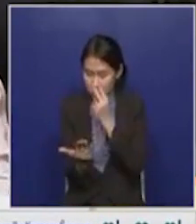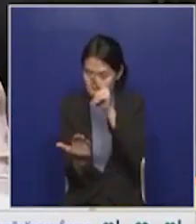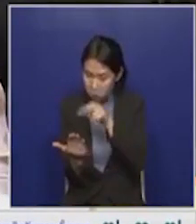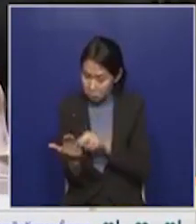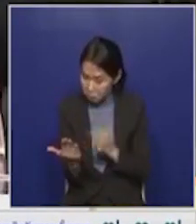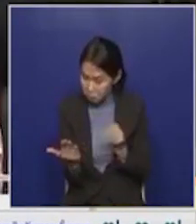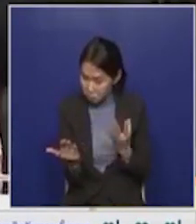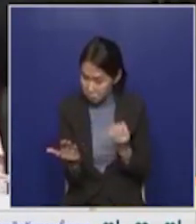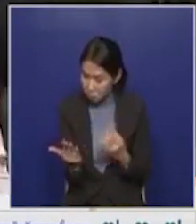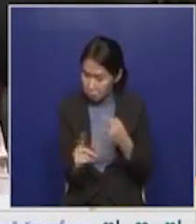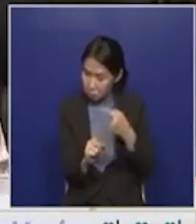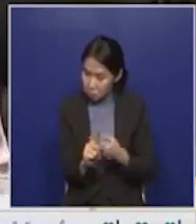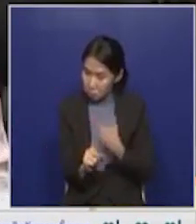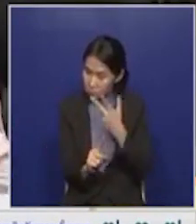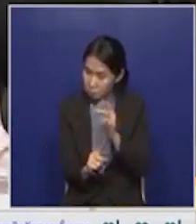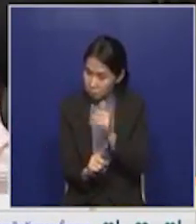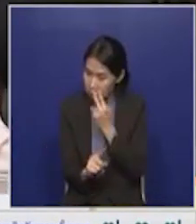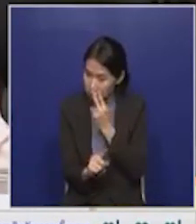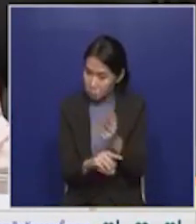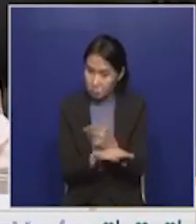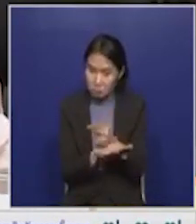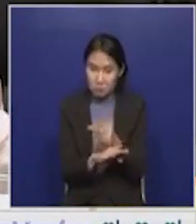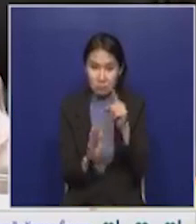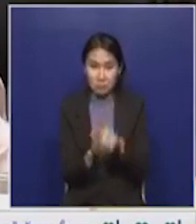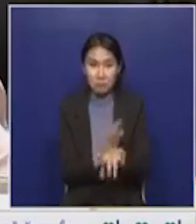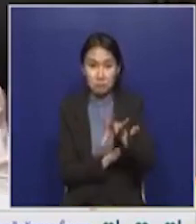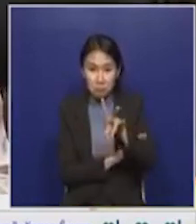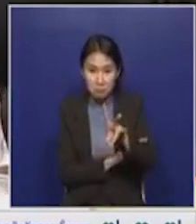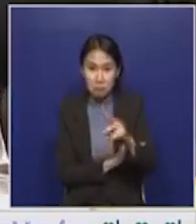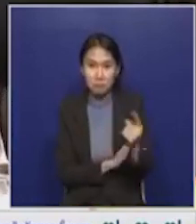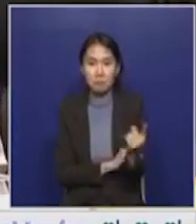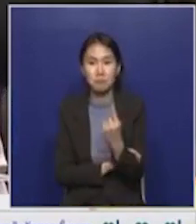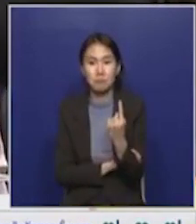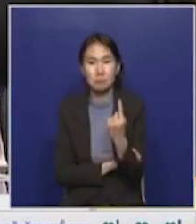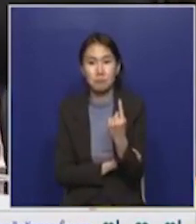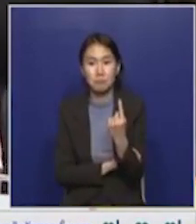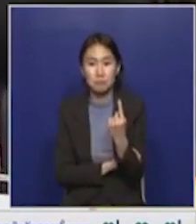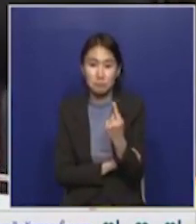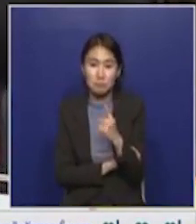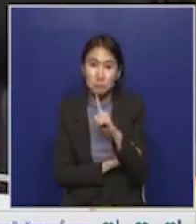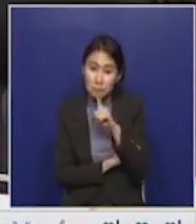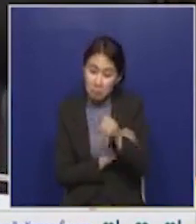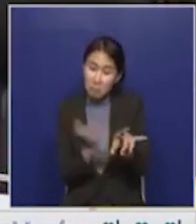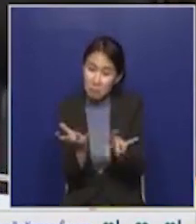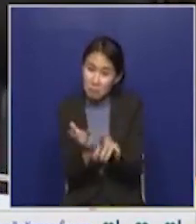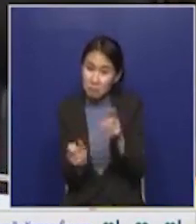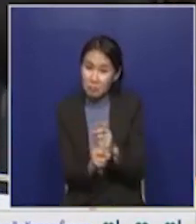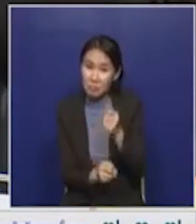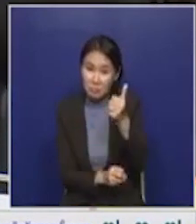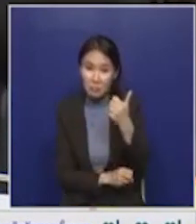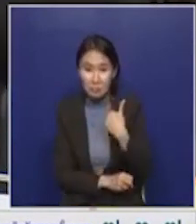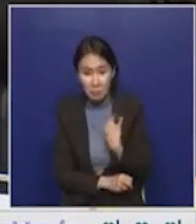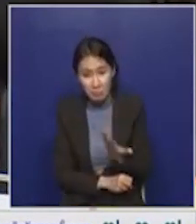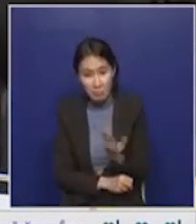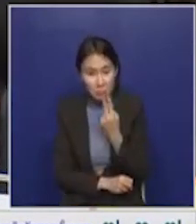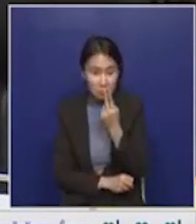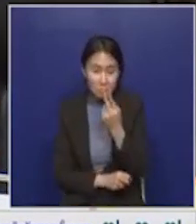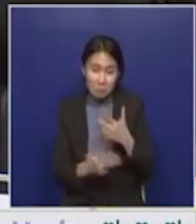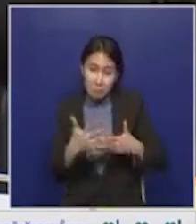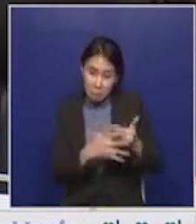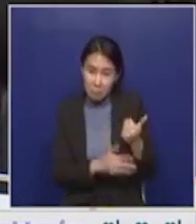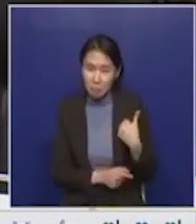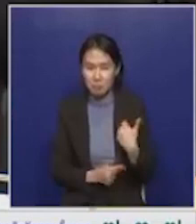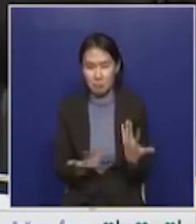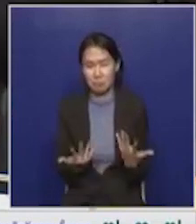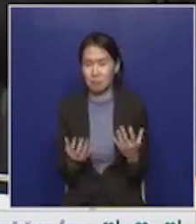ขั้นบอกว่า 3เดือนบางทีมีแค่คลิป 7นาทีมารายงานก็จะมีอยู่ว่าที่พิพาทในการไปหรือประเทศมีตรงไหนเพิ่มสำเร็จที่ได้